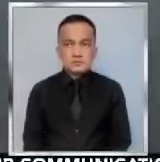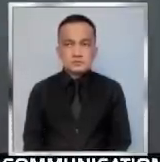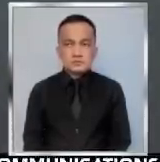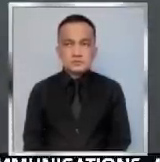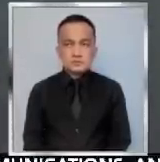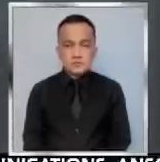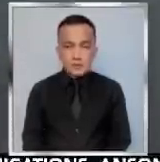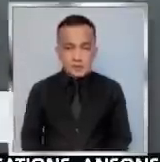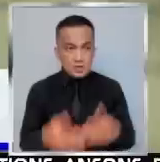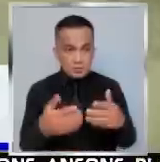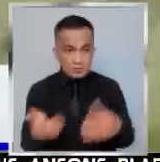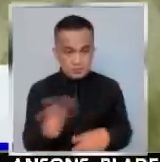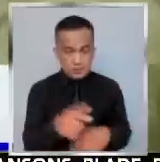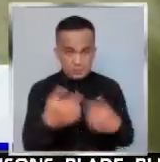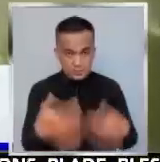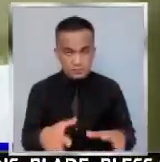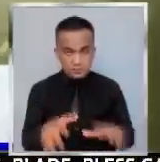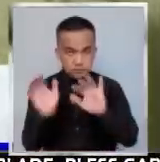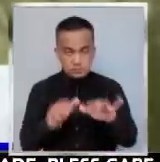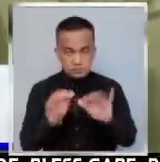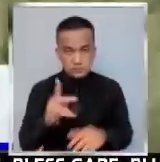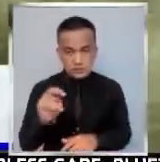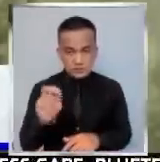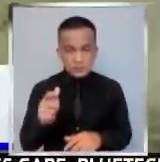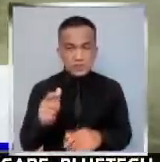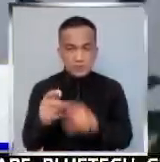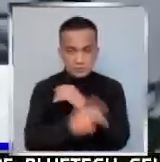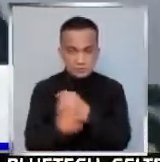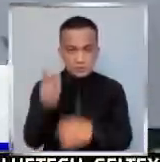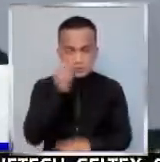Matapos ang paghugupit ni Bagyong Karding sa ilang probinsya sa Luzon,